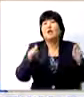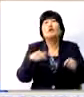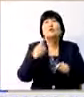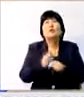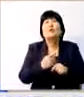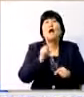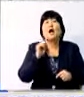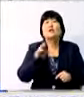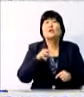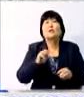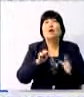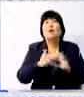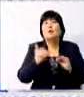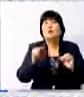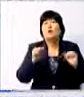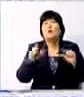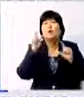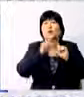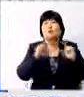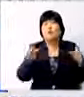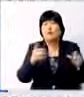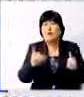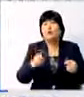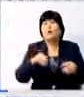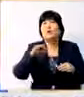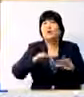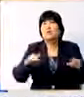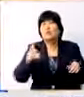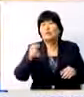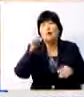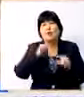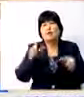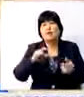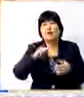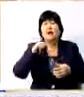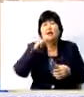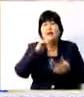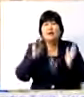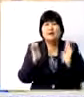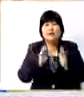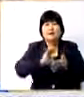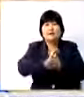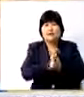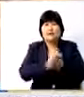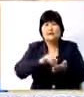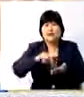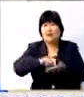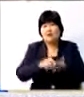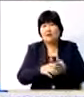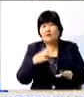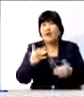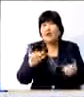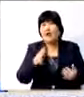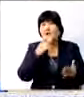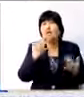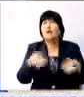бірі Ақжармалындағы мына спорт мектебі. Ақжармалық өрендер бұған дейін мектептің тар залында жаттығып келгенді. Енді міне